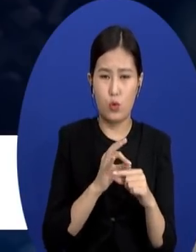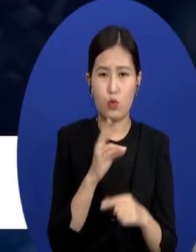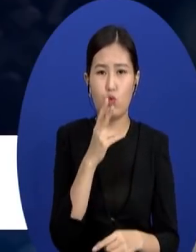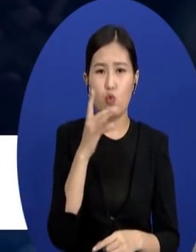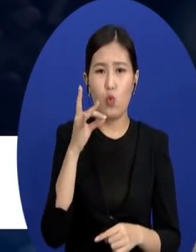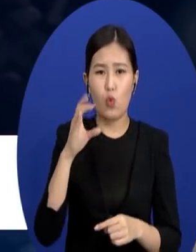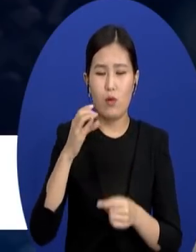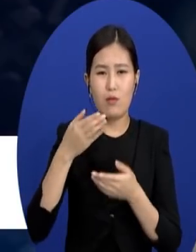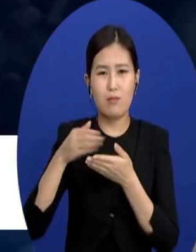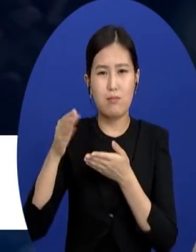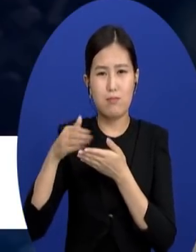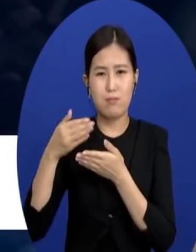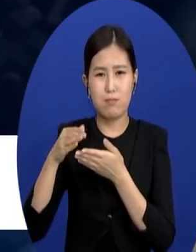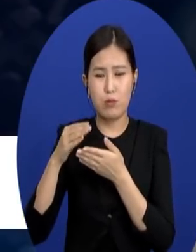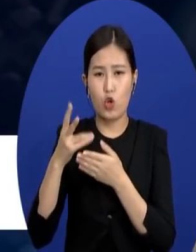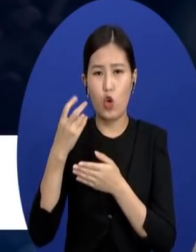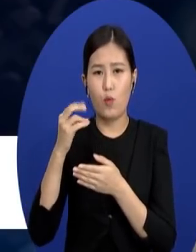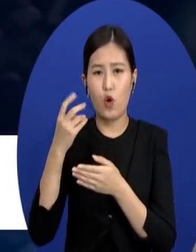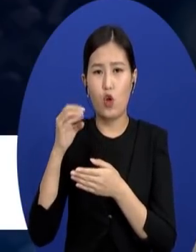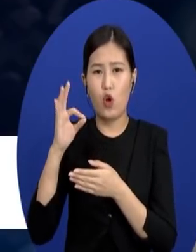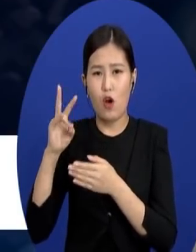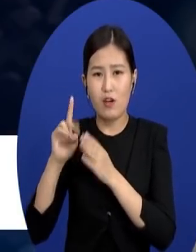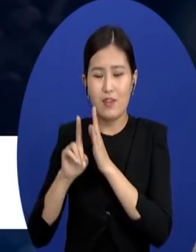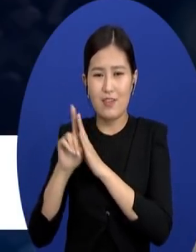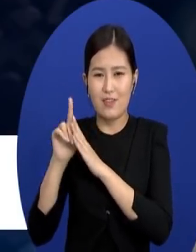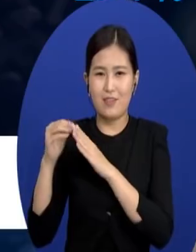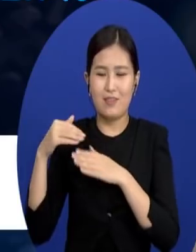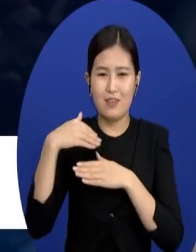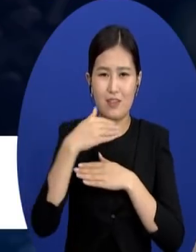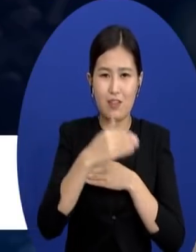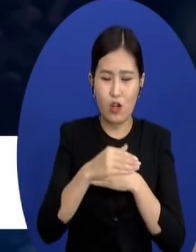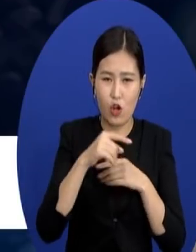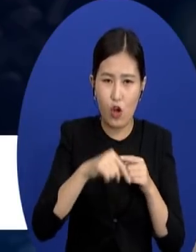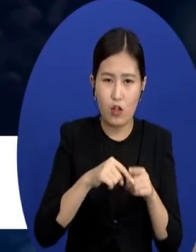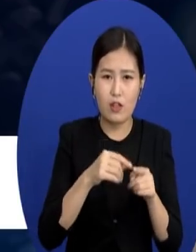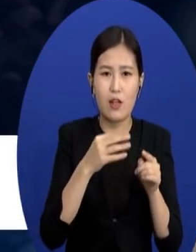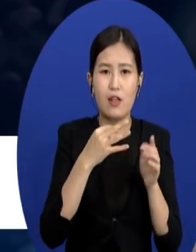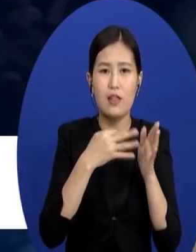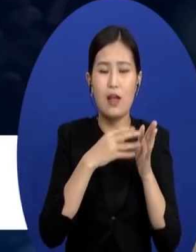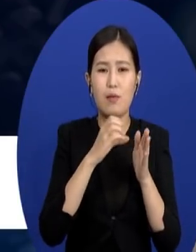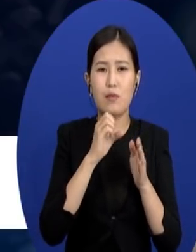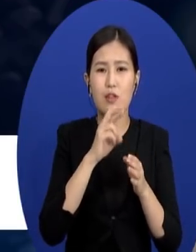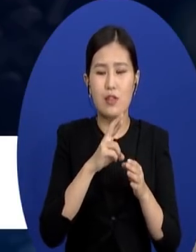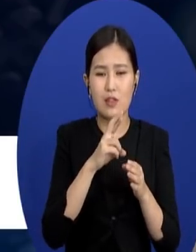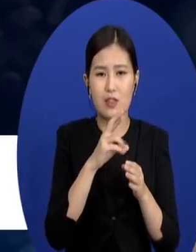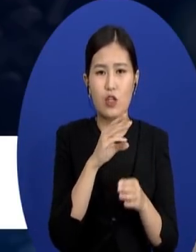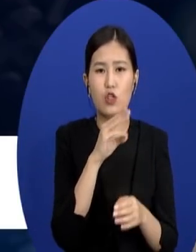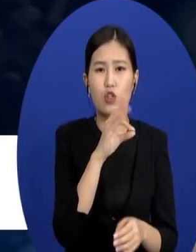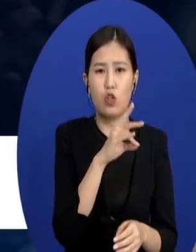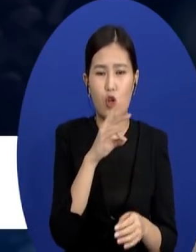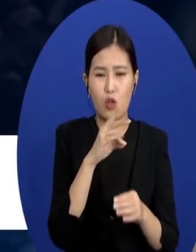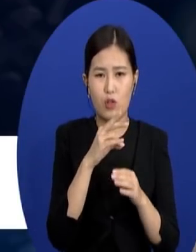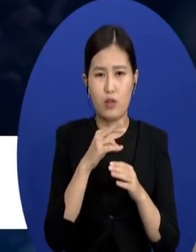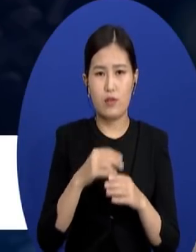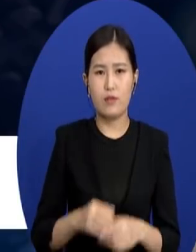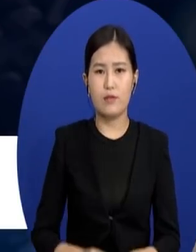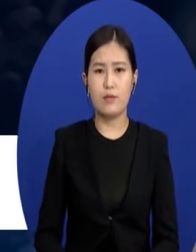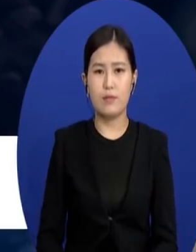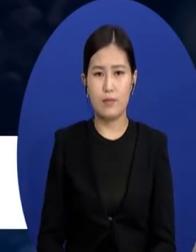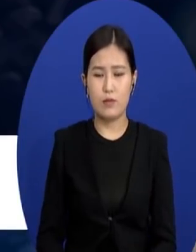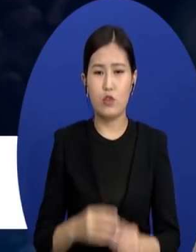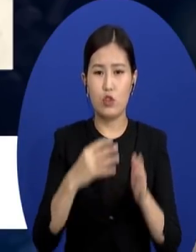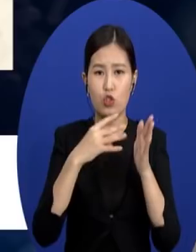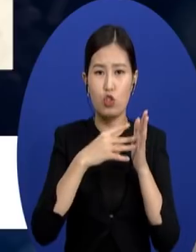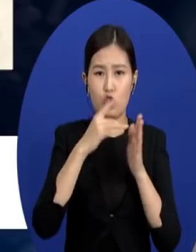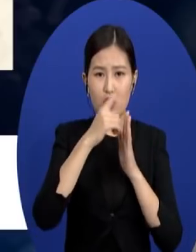оны эхнээс өнөөдрийн хүртэл 26.8 сая тонн байна. Энэ нь өмнөх оноос 7.8 сая тонноор буурсан үзүүлэлт юм аа. За тухайлбал 9